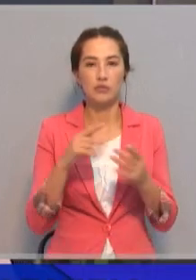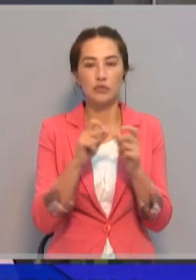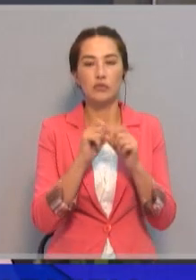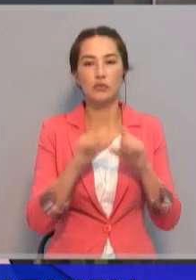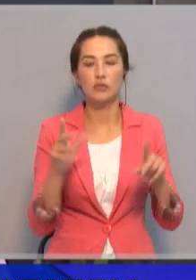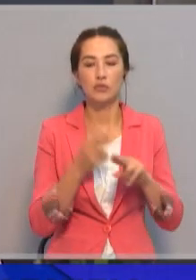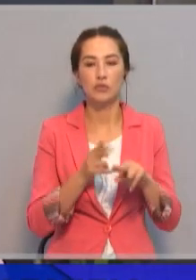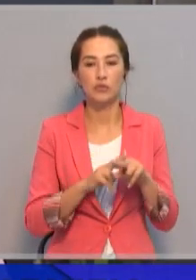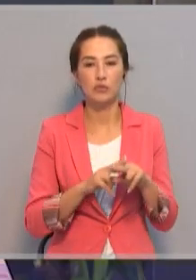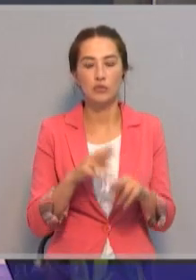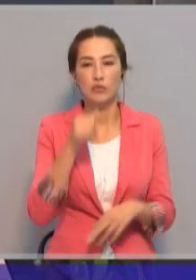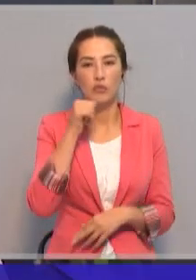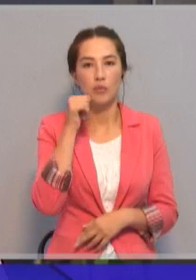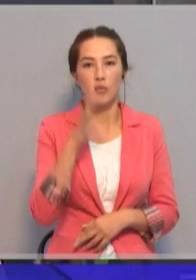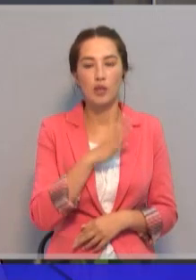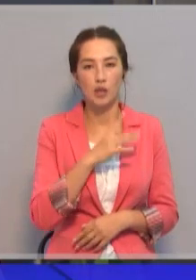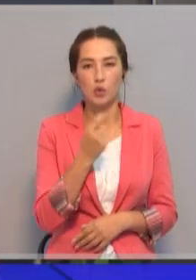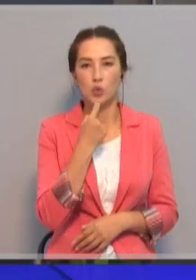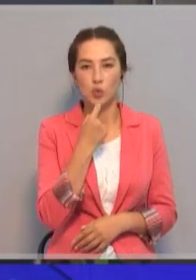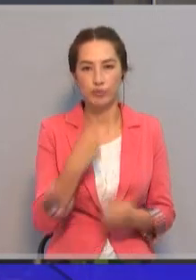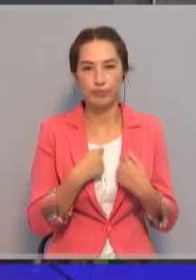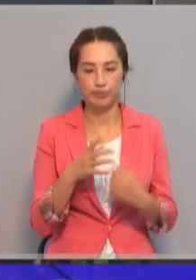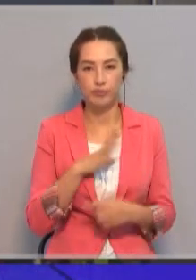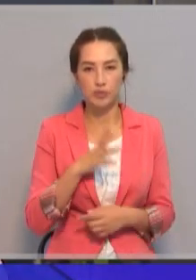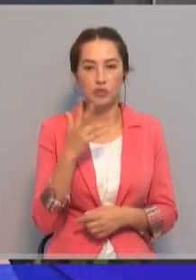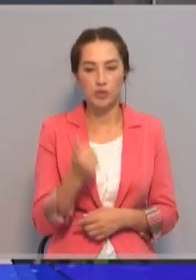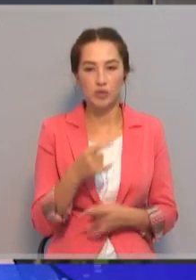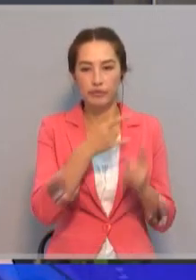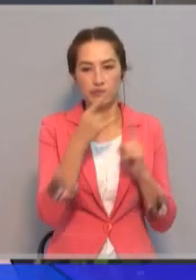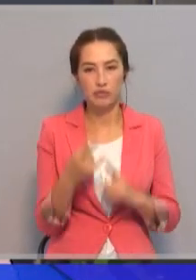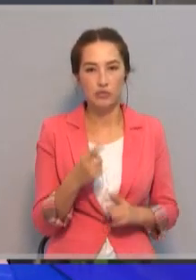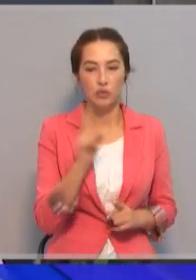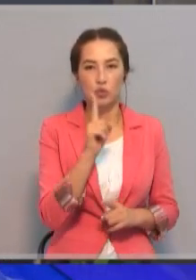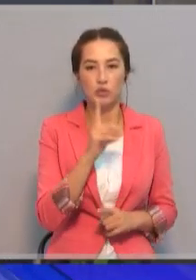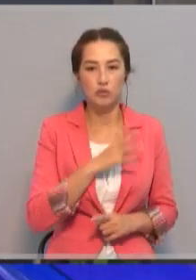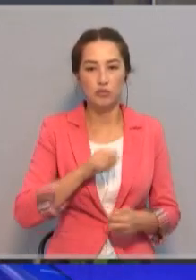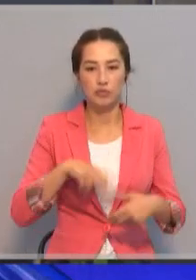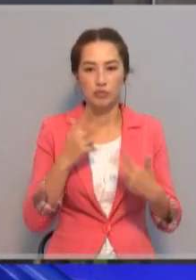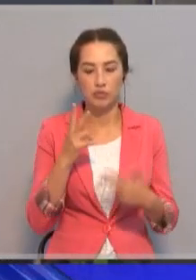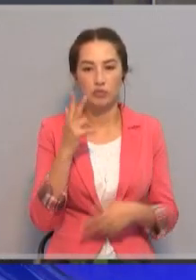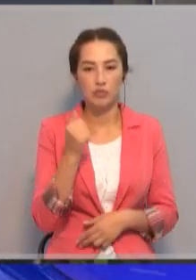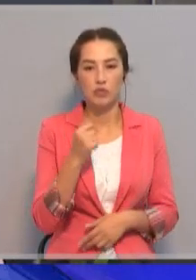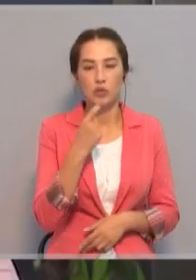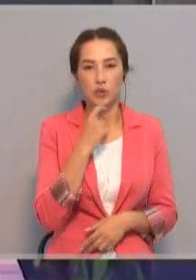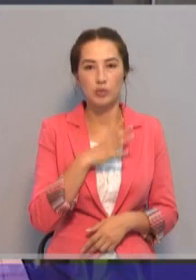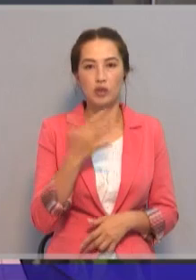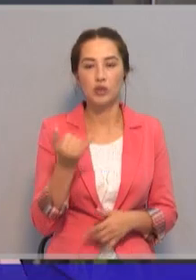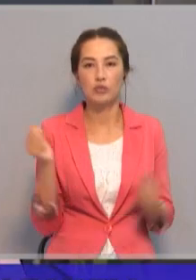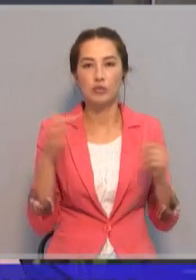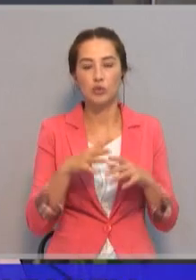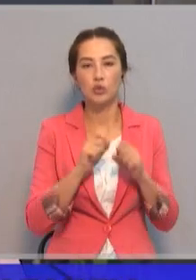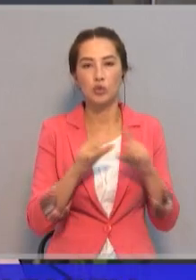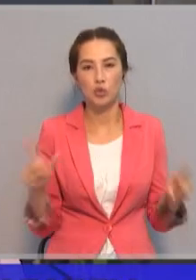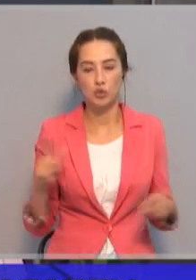былтыр сабақты үйде оқытылған кезде қиыншылықтар болды. Енді барлығы мектепте сабақ алуда,